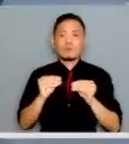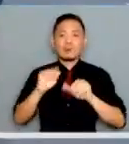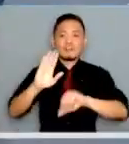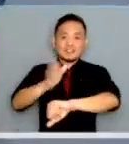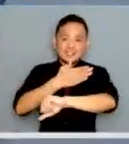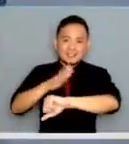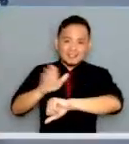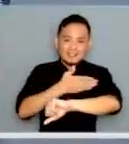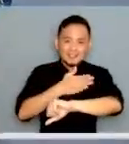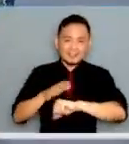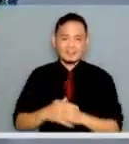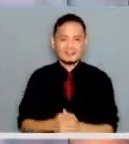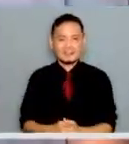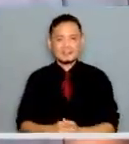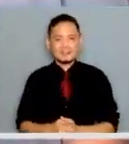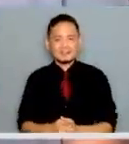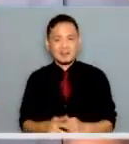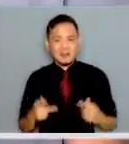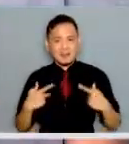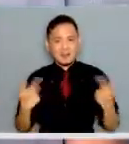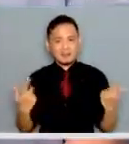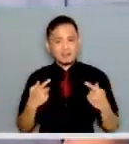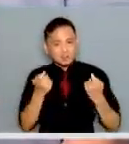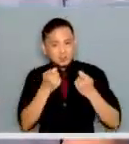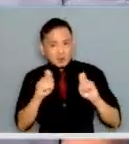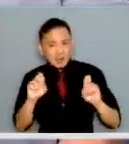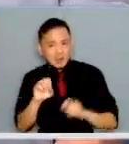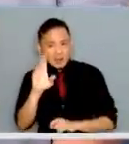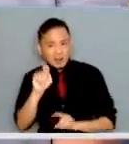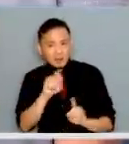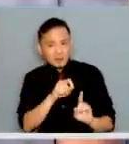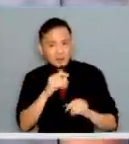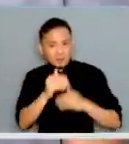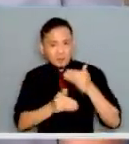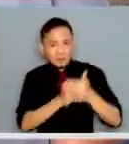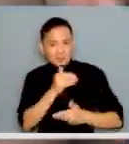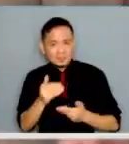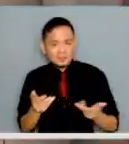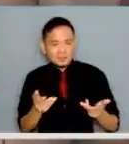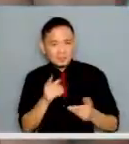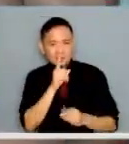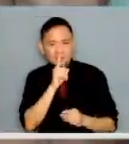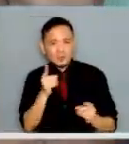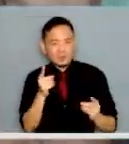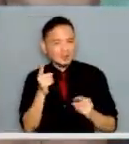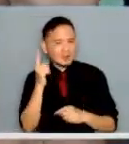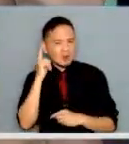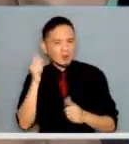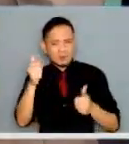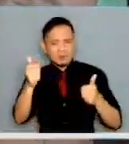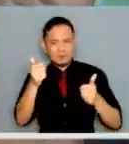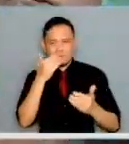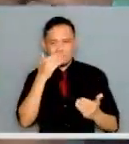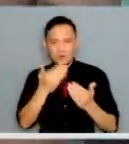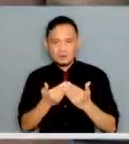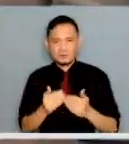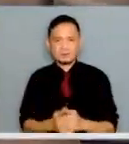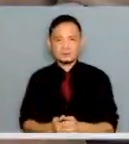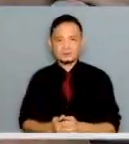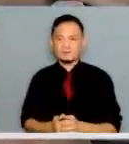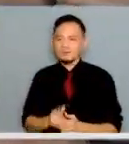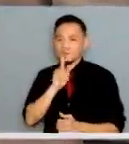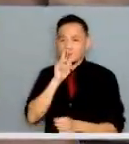Speaking of which, mahirap ba yung audition process nyo? Kasi nga, sang through tong play na to. Sang through talaga. Yeah. It was very